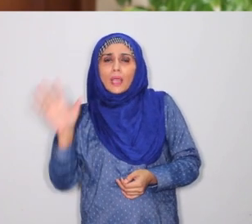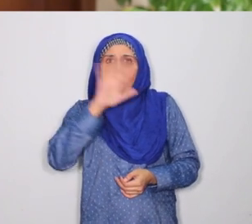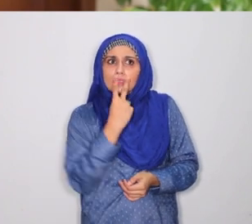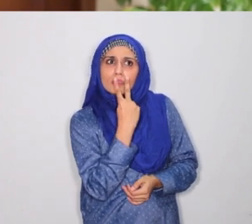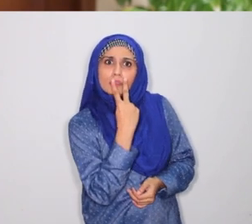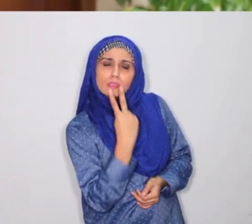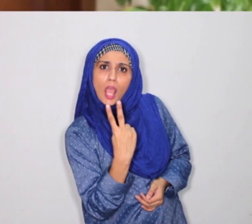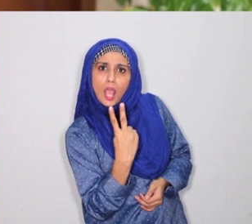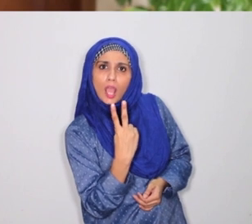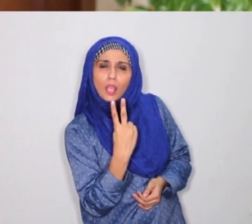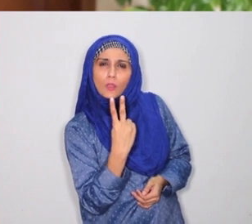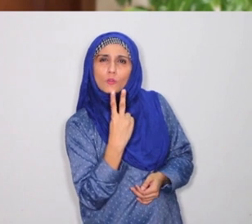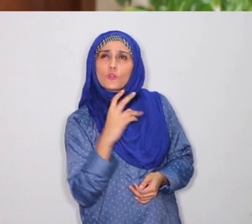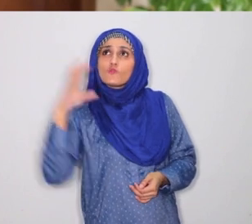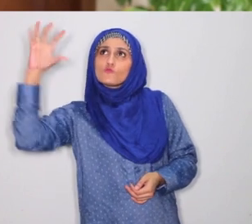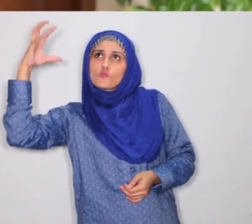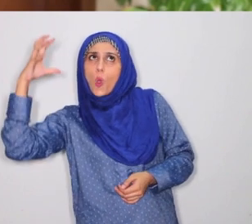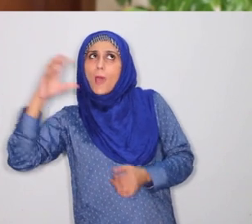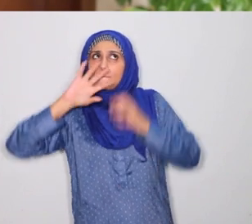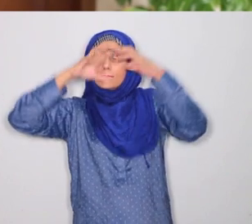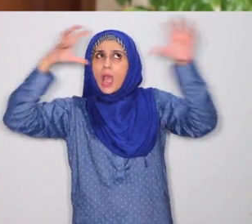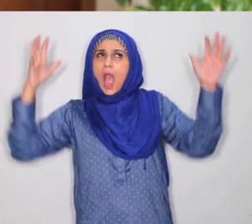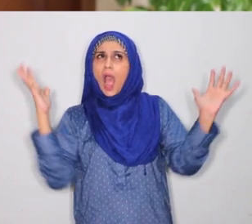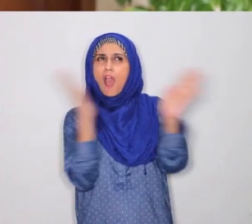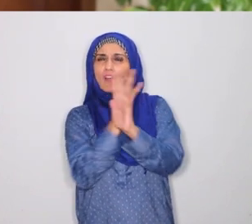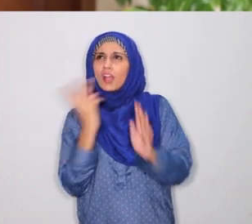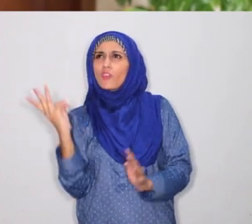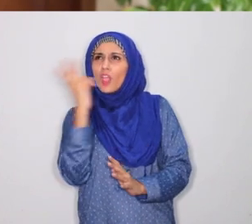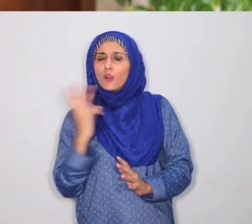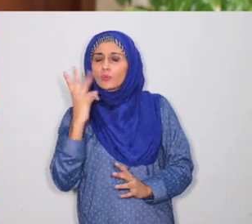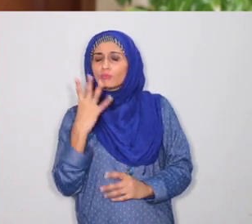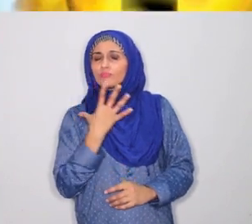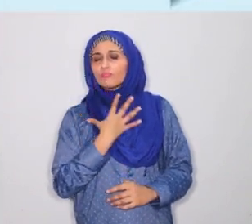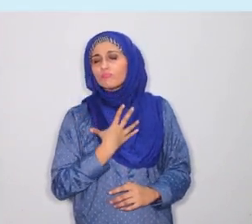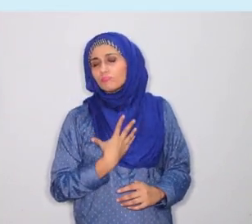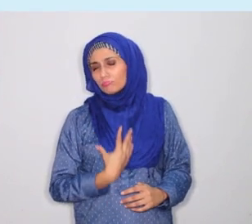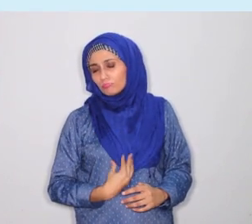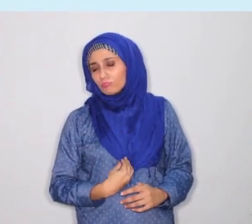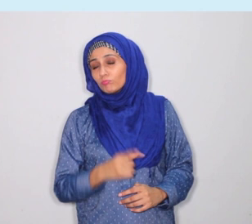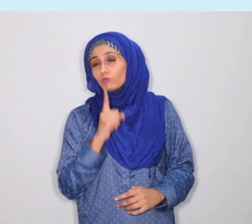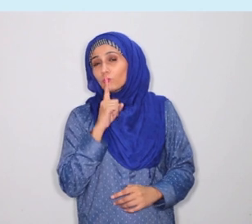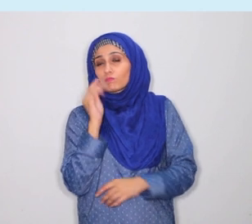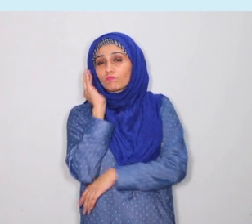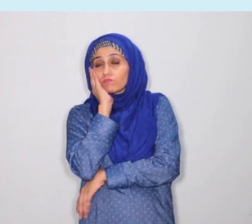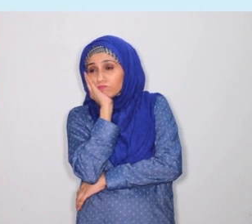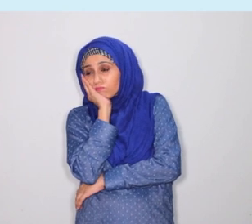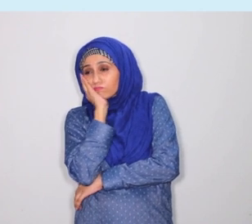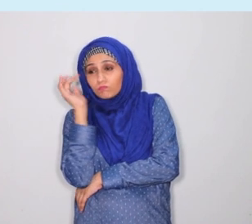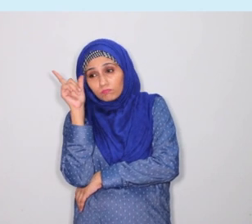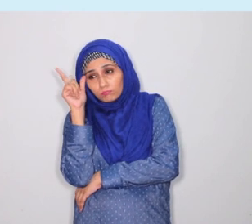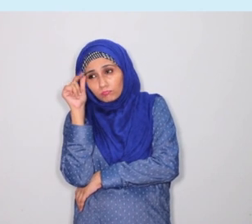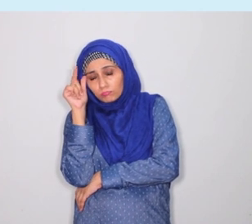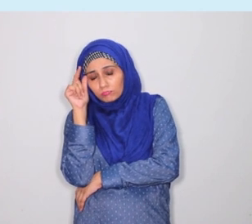बादल और हवा तीनों उदास होकर खामोशी से बैठ गए। इतने में